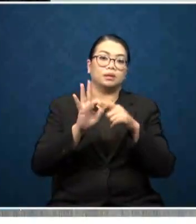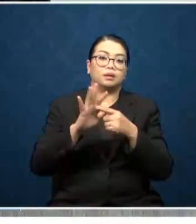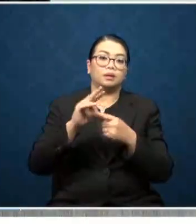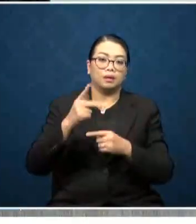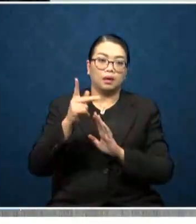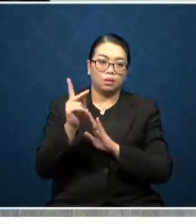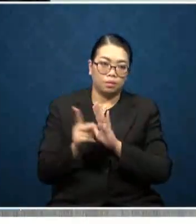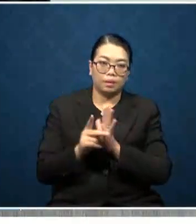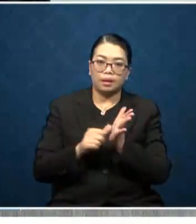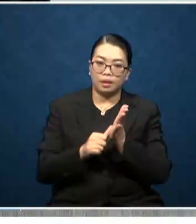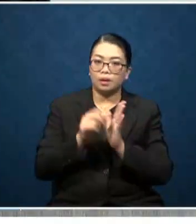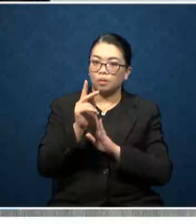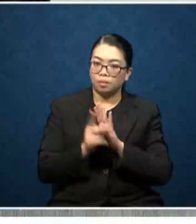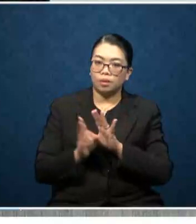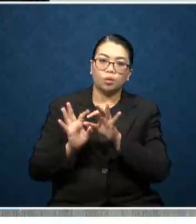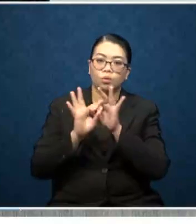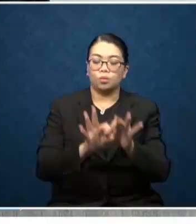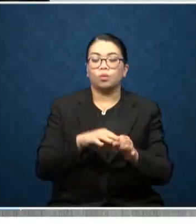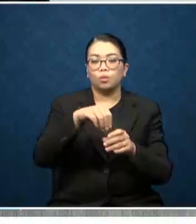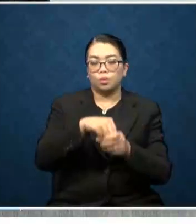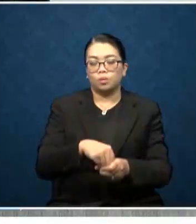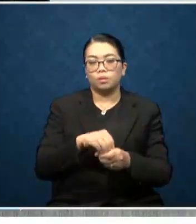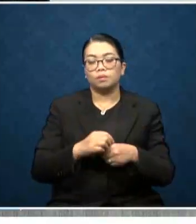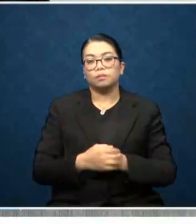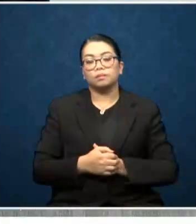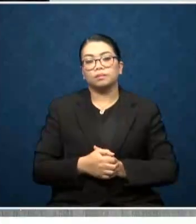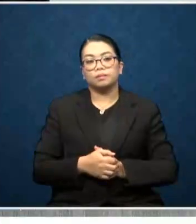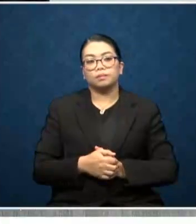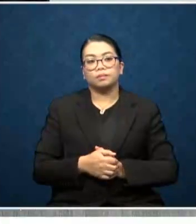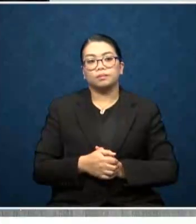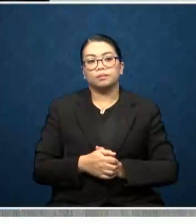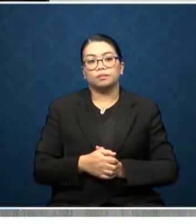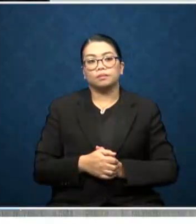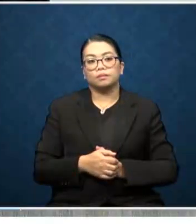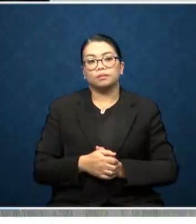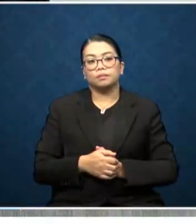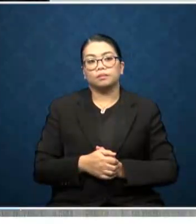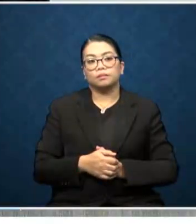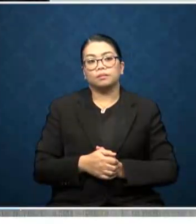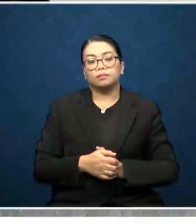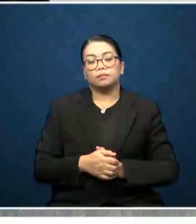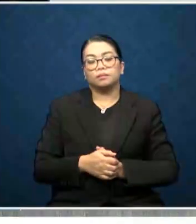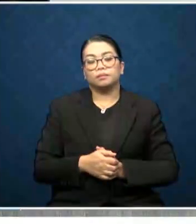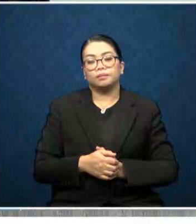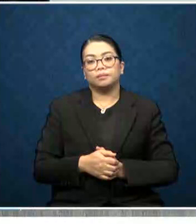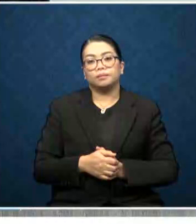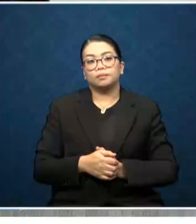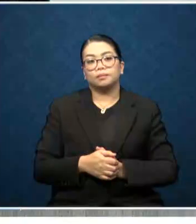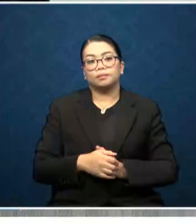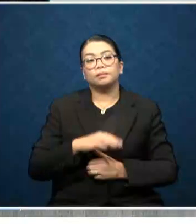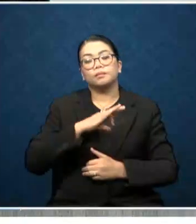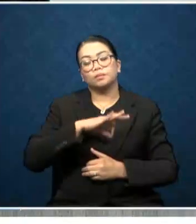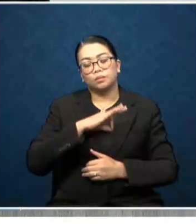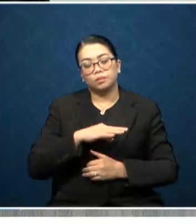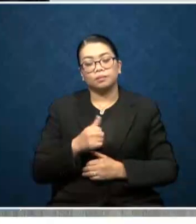หมายเก็อยู่ในส่วนตรงนี้มาเพราะฉะนั้นก็ก็มีความรู้สึกเอ่อเอ่อมีความ